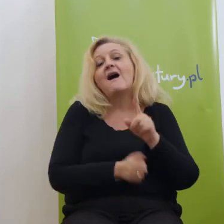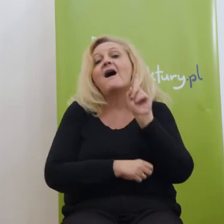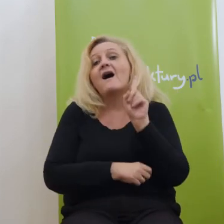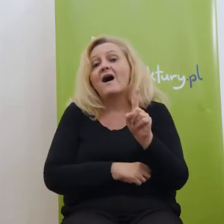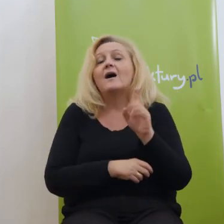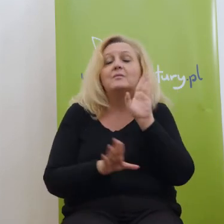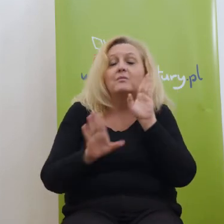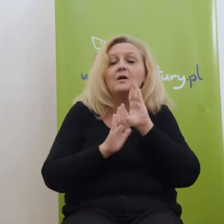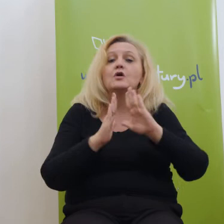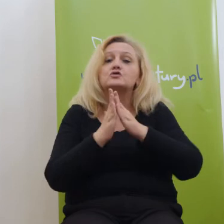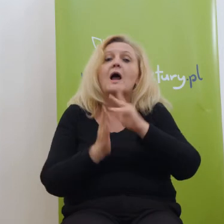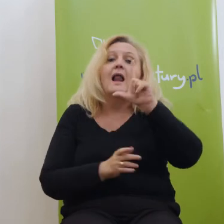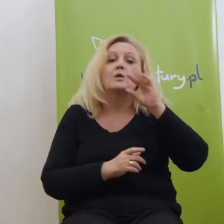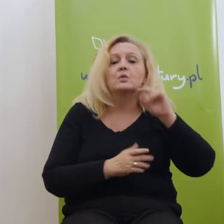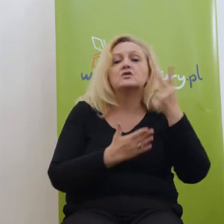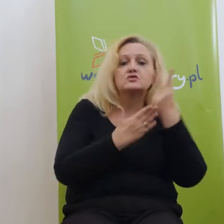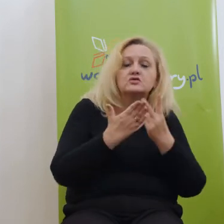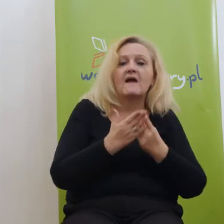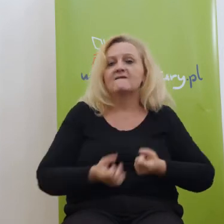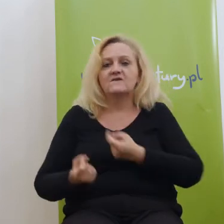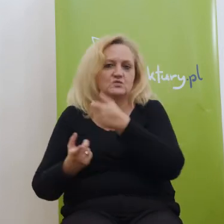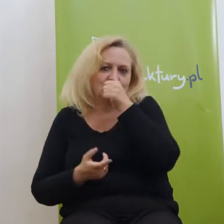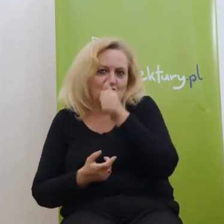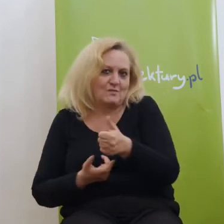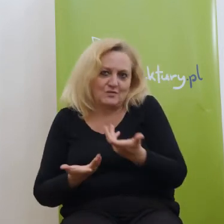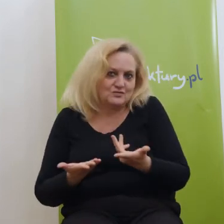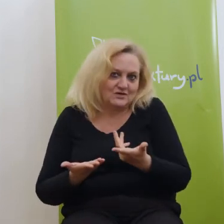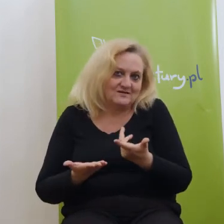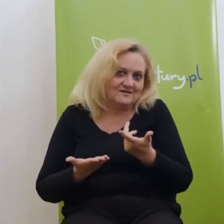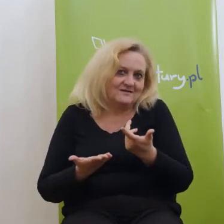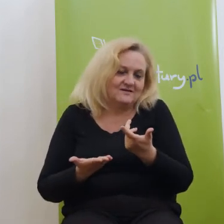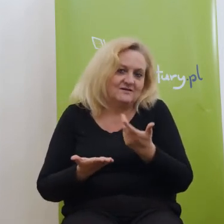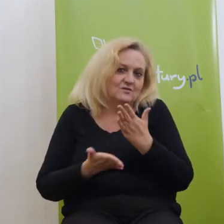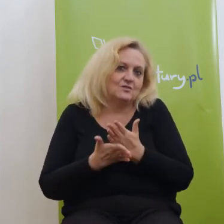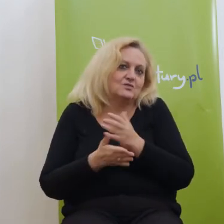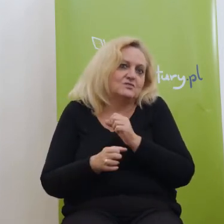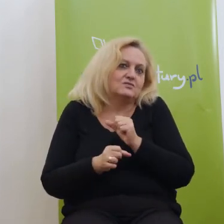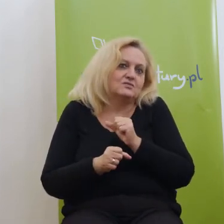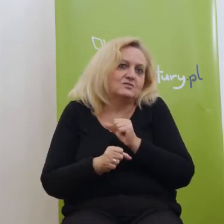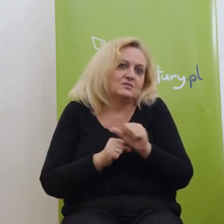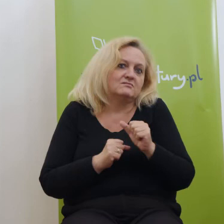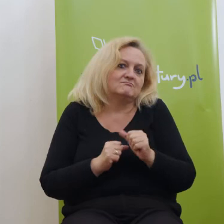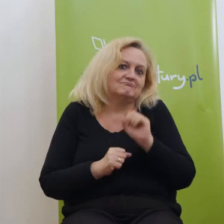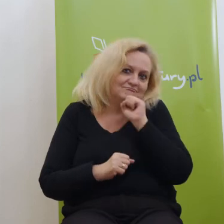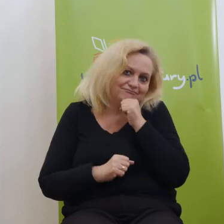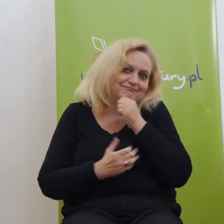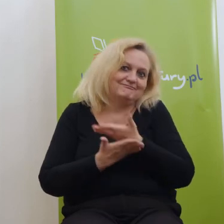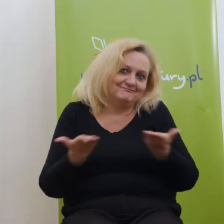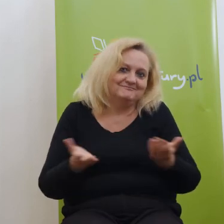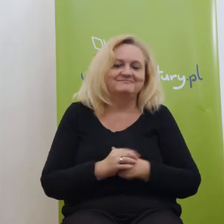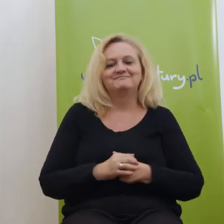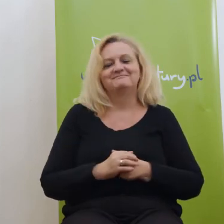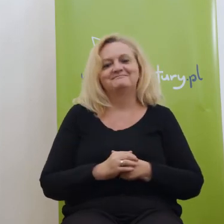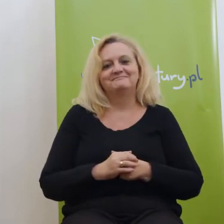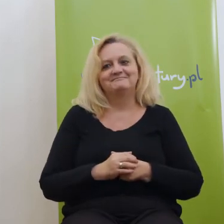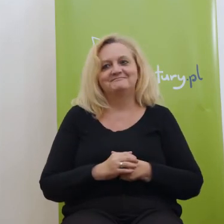podobnie jak z tymi lekturami, które się przeczytały, których się nie da wyrzucić, nie da się już wyrzucić tego, że już jesteśmy starzy?